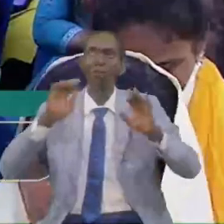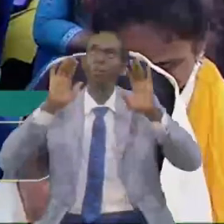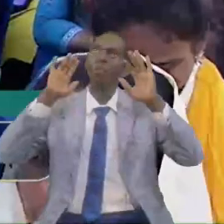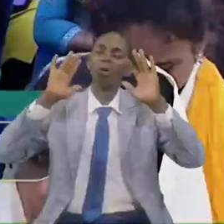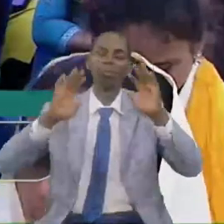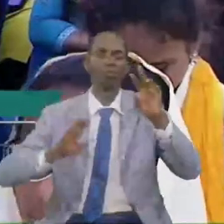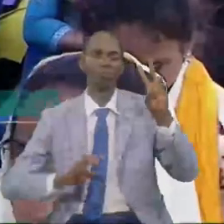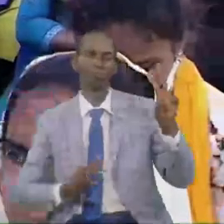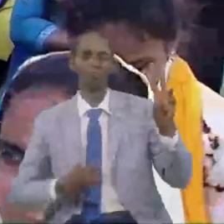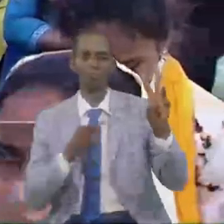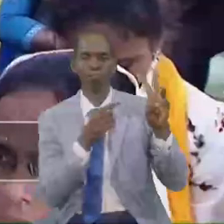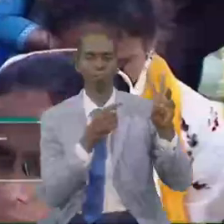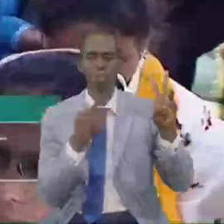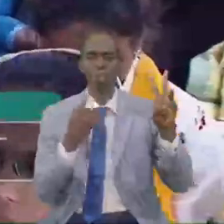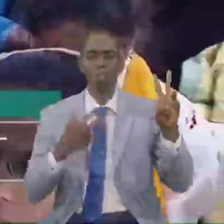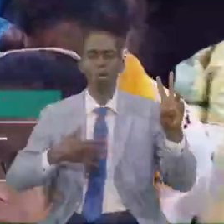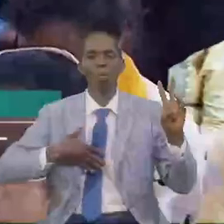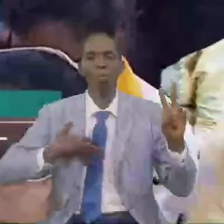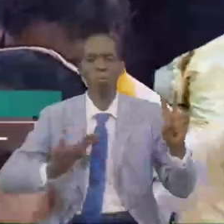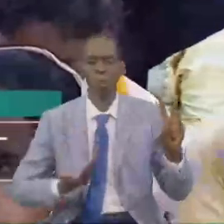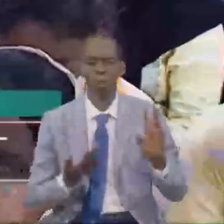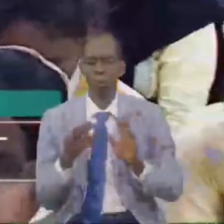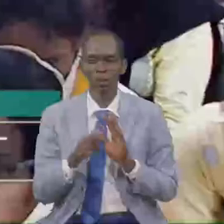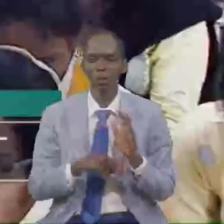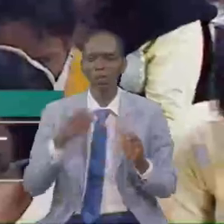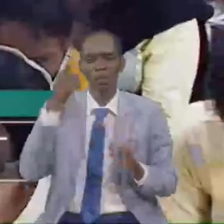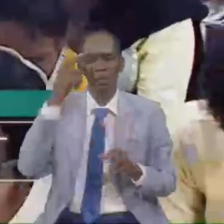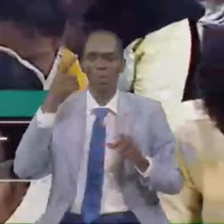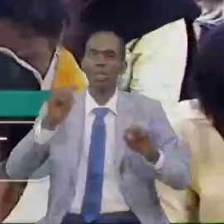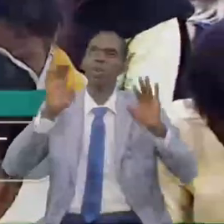Premièrement, tu as la volonté.